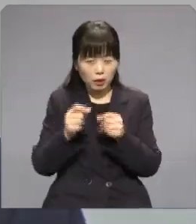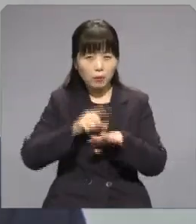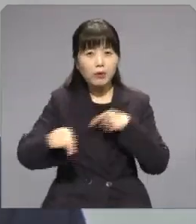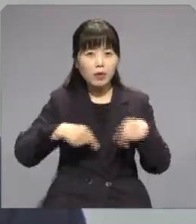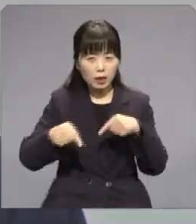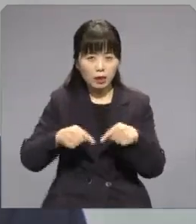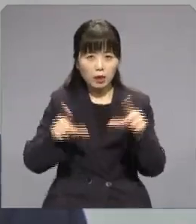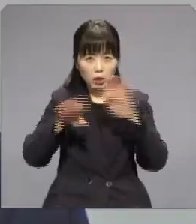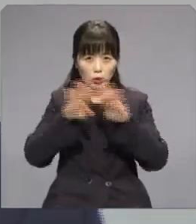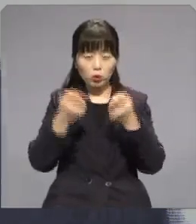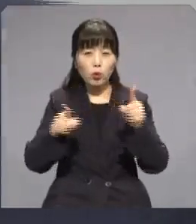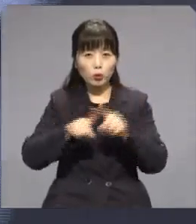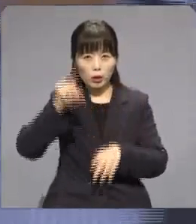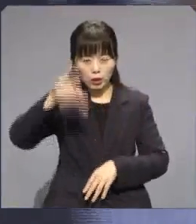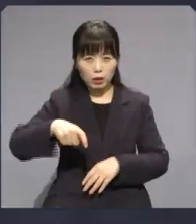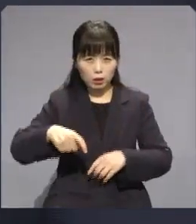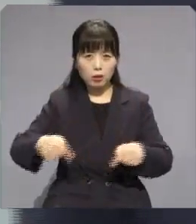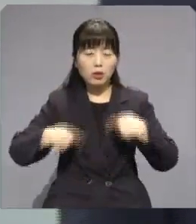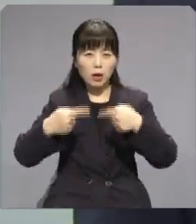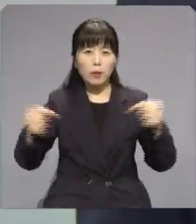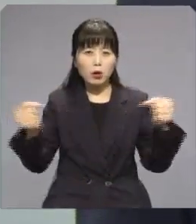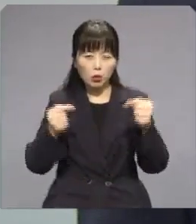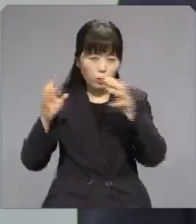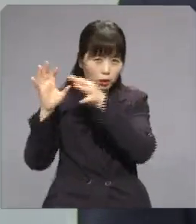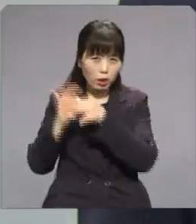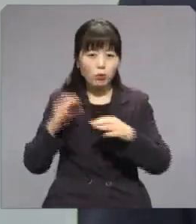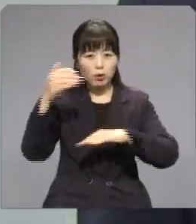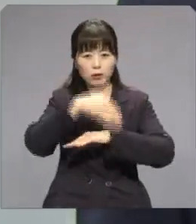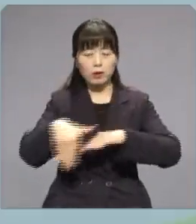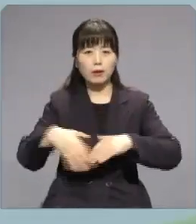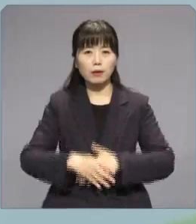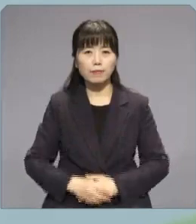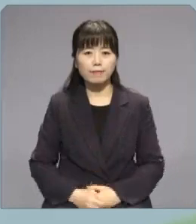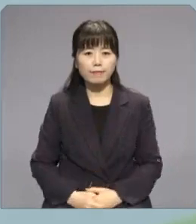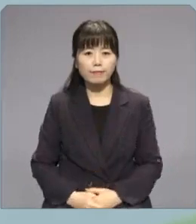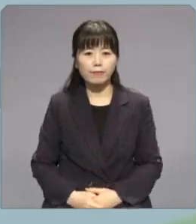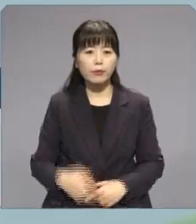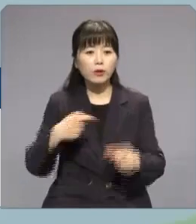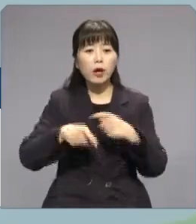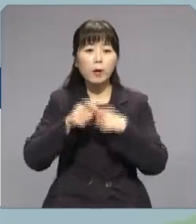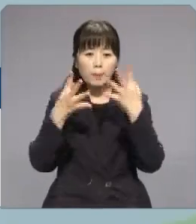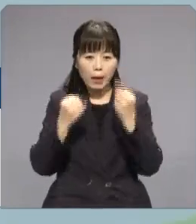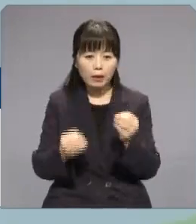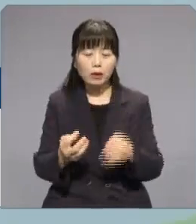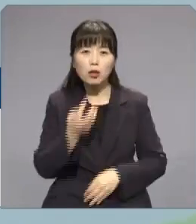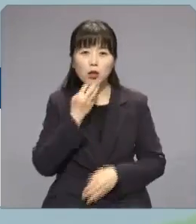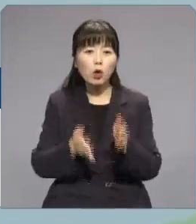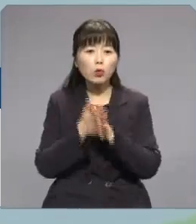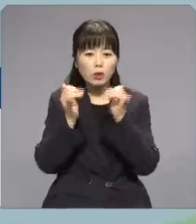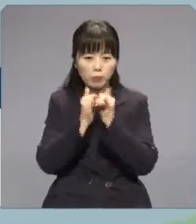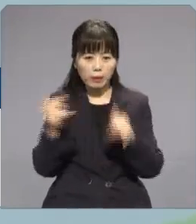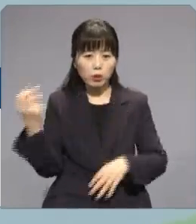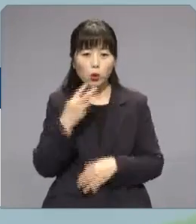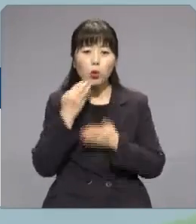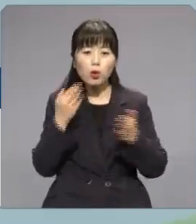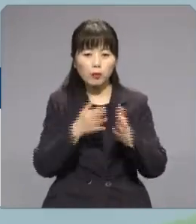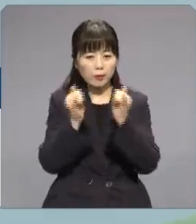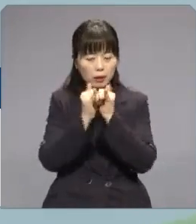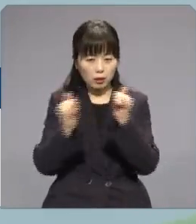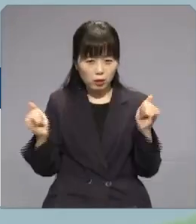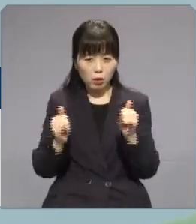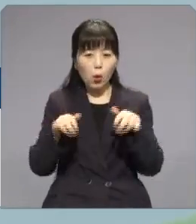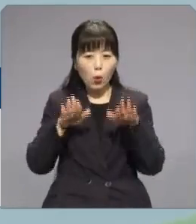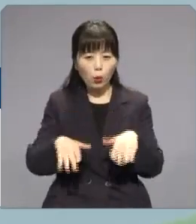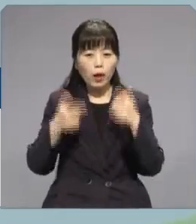지자체와 기후동행카드 참여 논의를 이어갈 방침입니다. 더 많은 서울시민 그리고